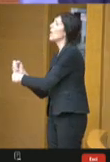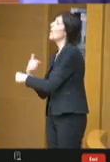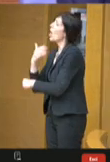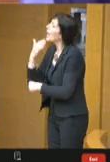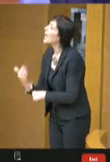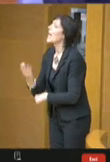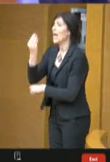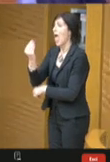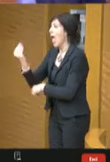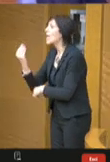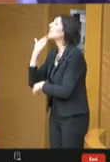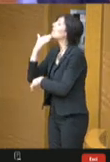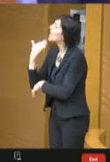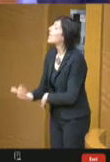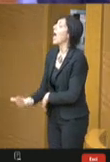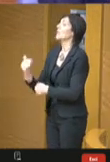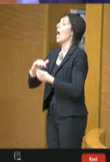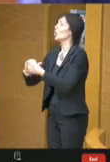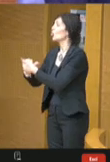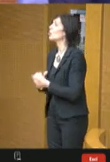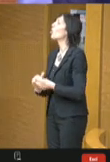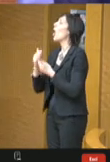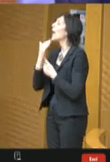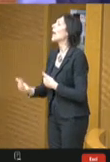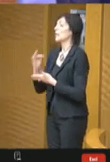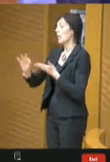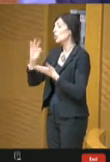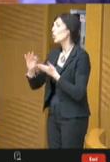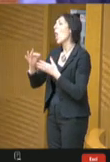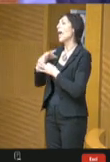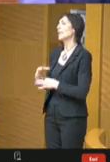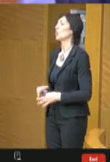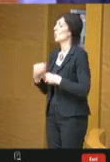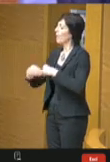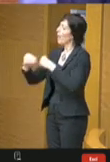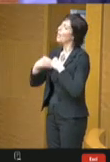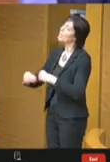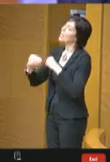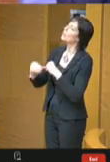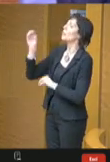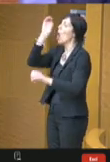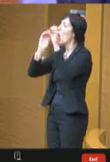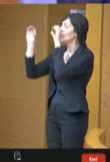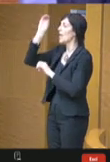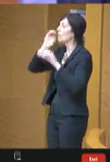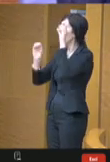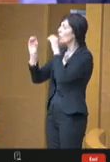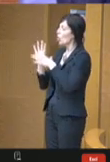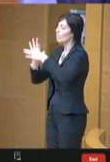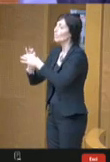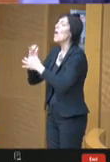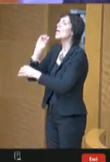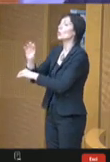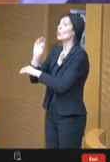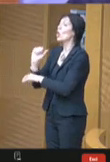le associazioni e le scuole e gli istituti che partecipano all'osservatorio sull'istruzione. Ecco, ognuno di voi fa un lavoro molto